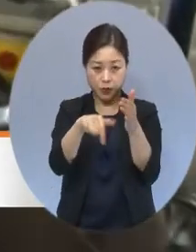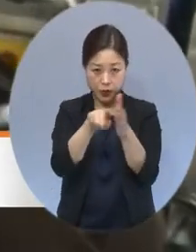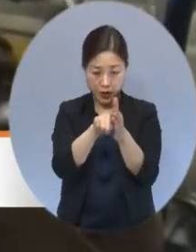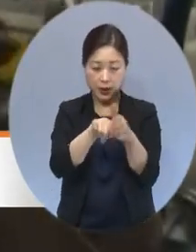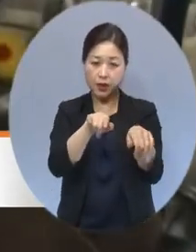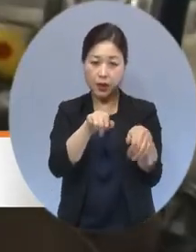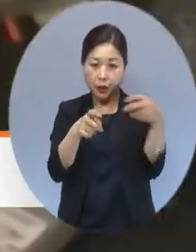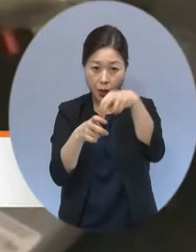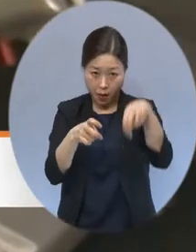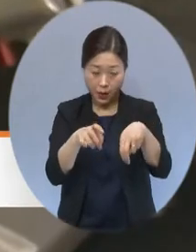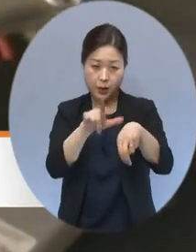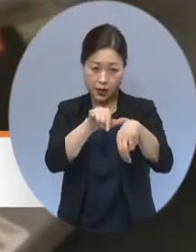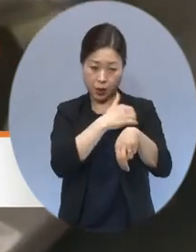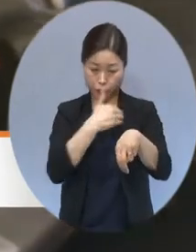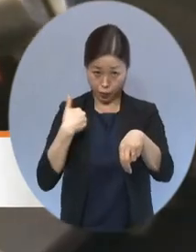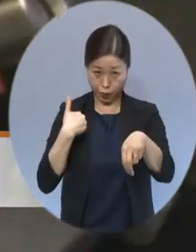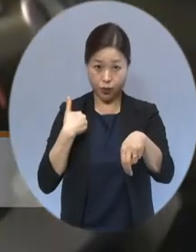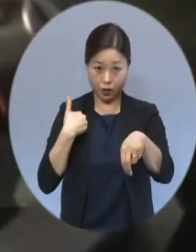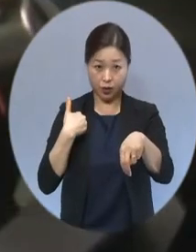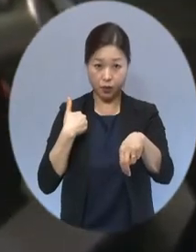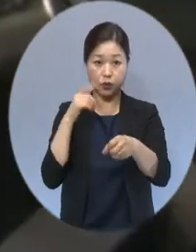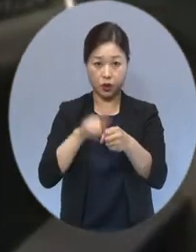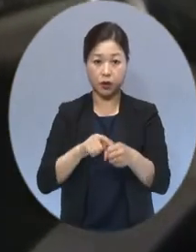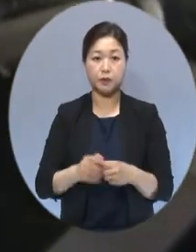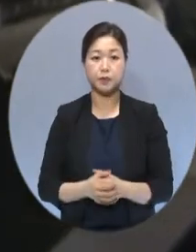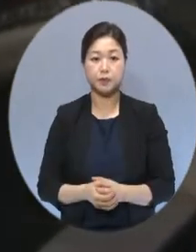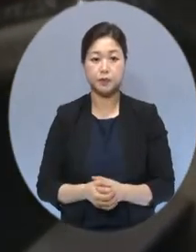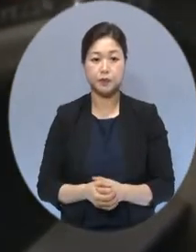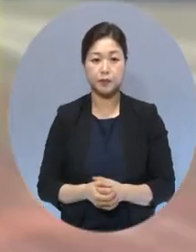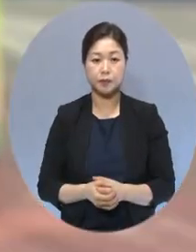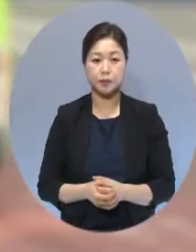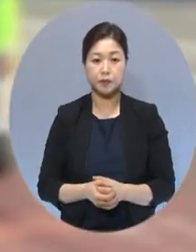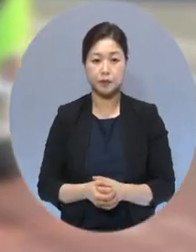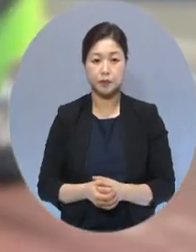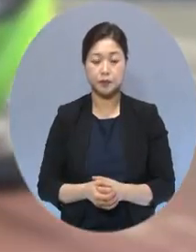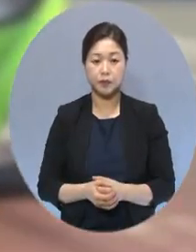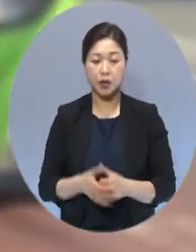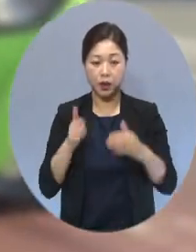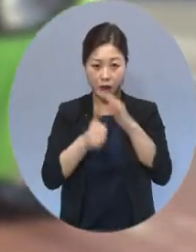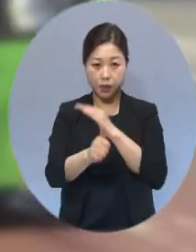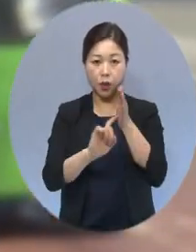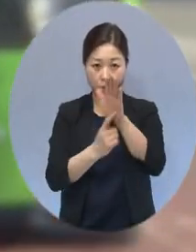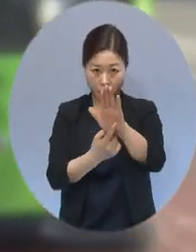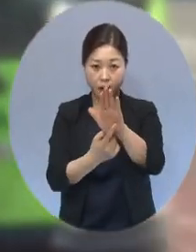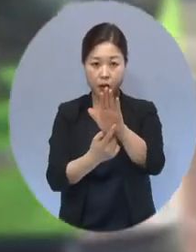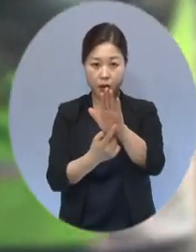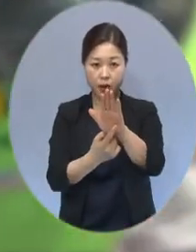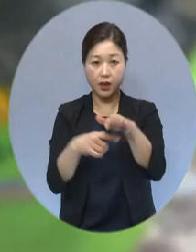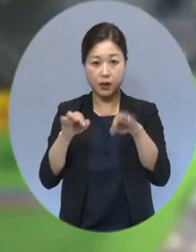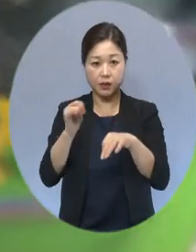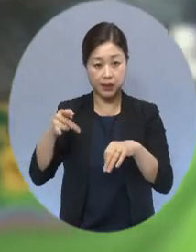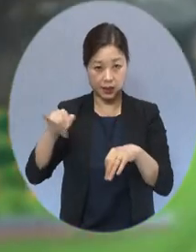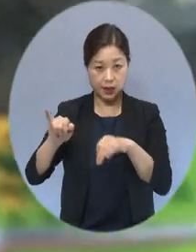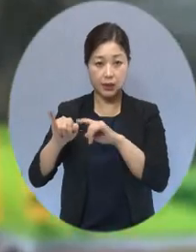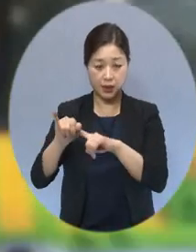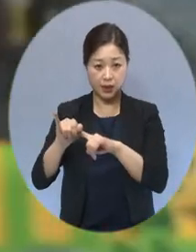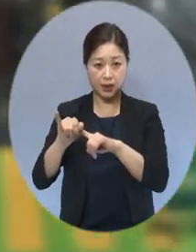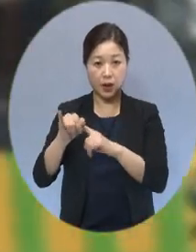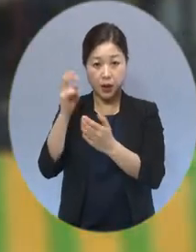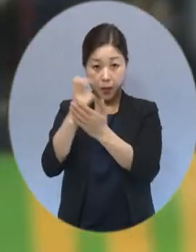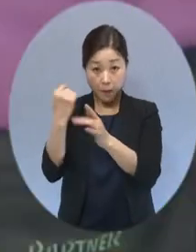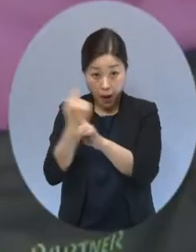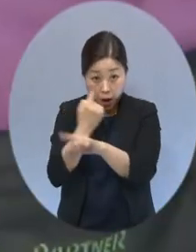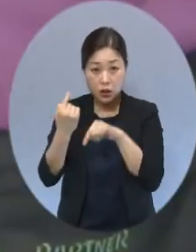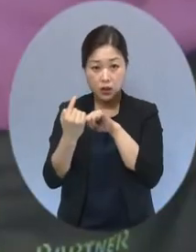충분한 시간을 확보한다는 취지입니다 대표발의 에 나선 김 예지 의원은 이번 개정안이 장애인 이동권